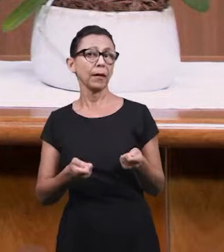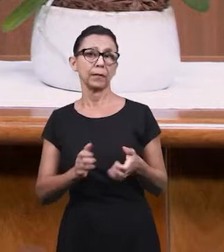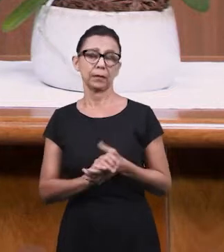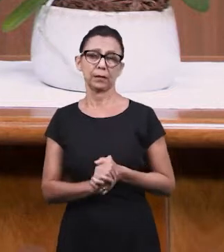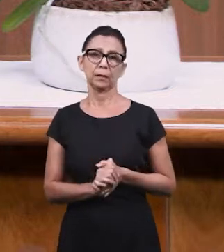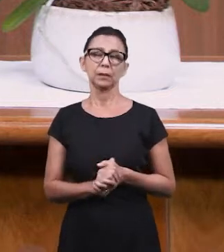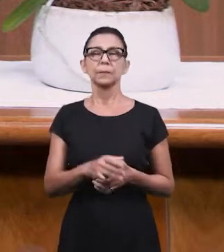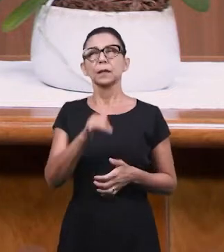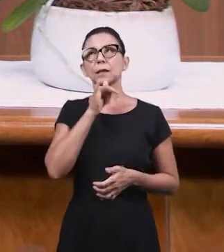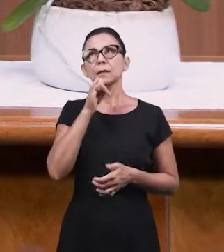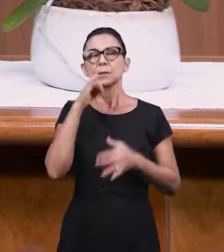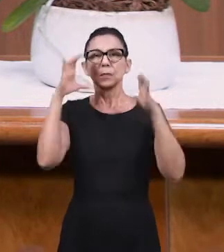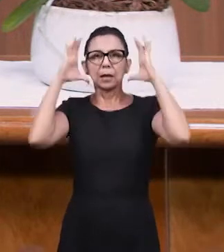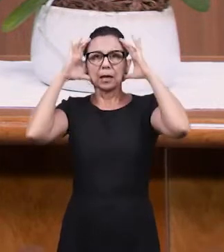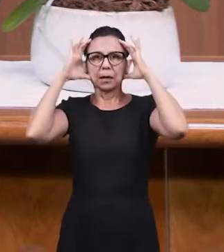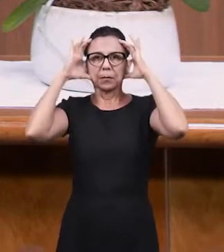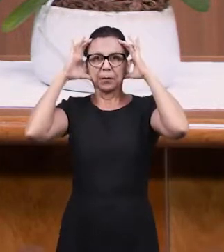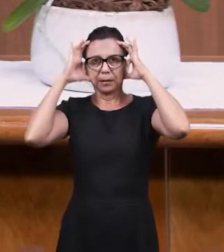soit en vie,